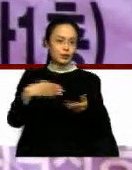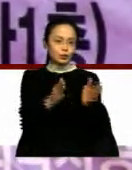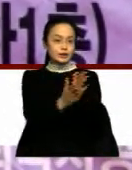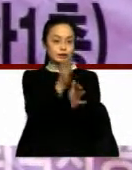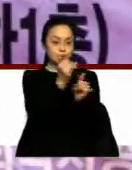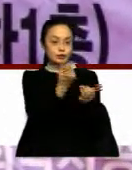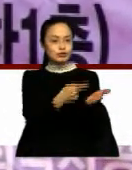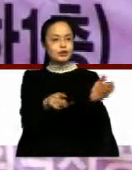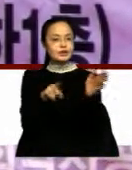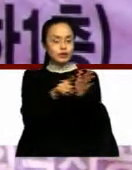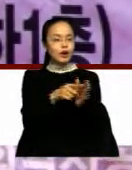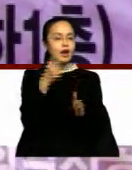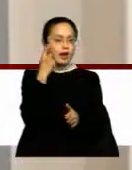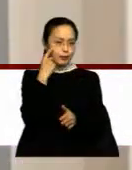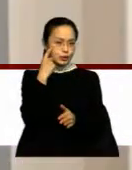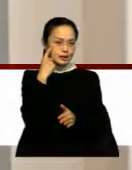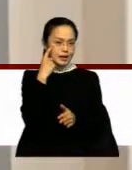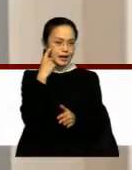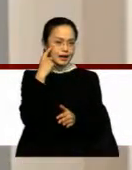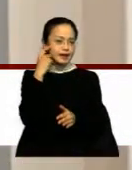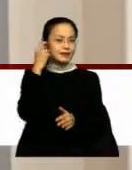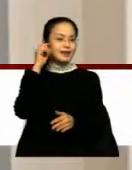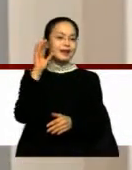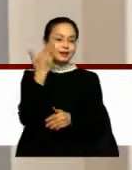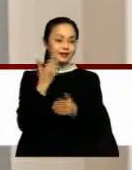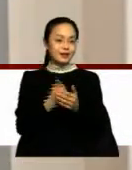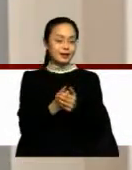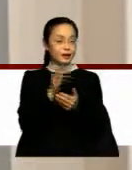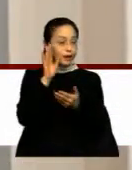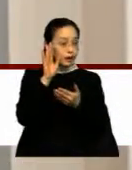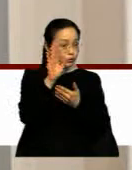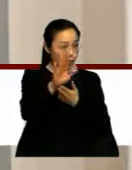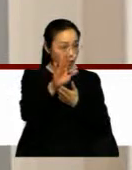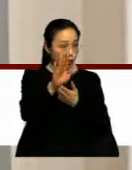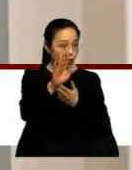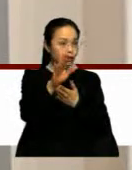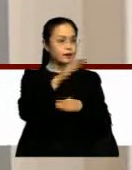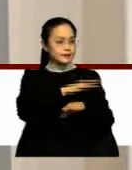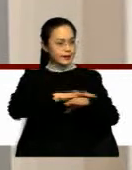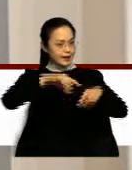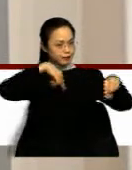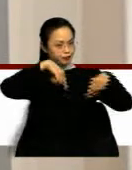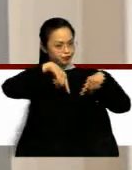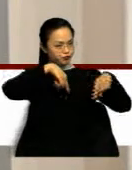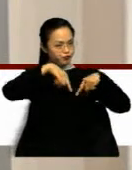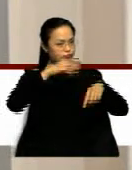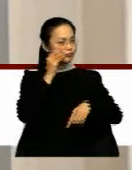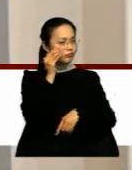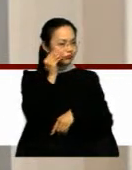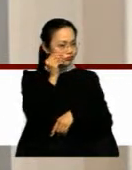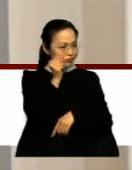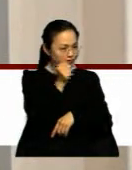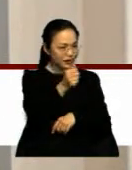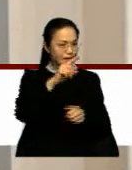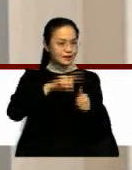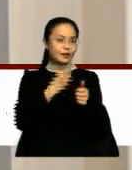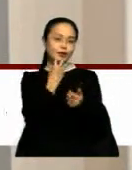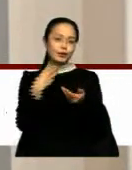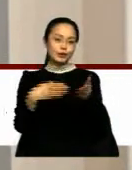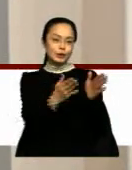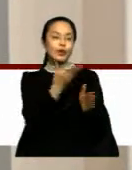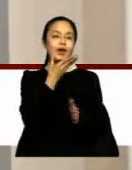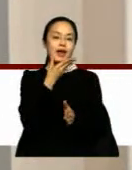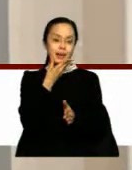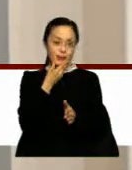한번 고민하게 됐구요 또 앞으로 정책을 잘 펼쳐서 우리 경기도가 행복하